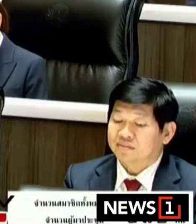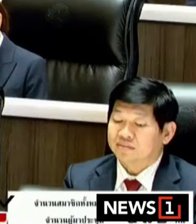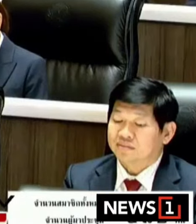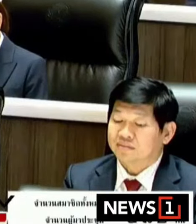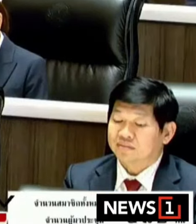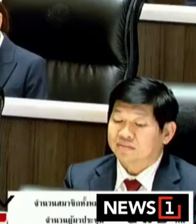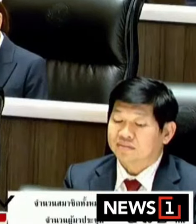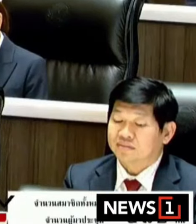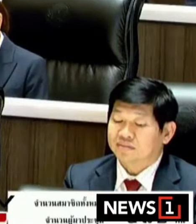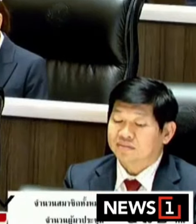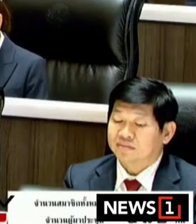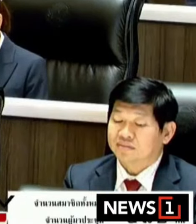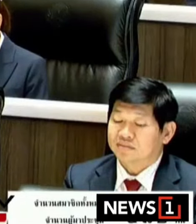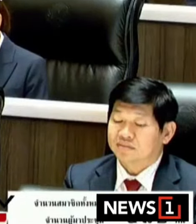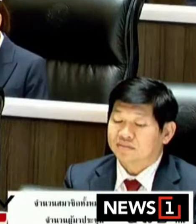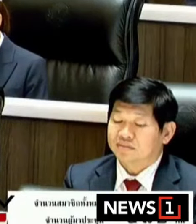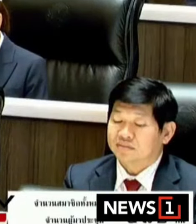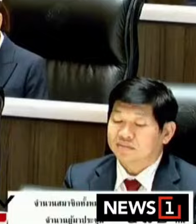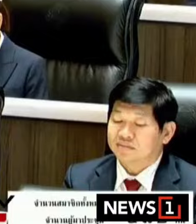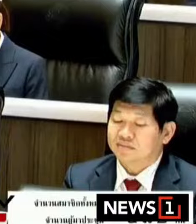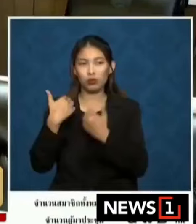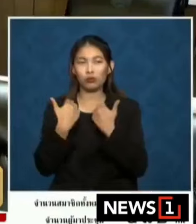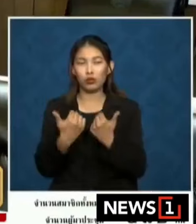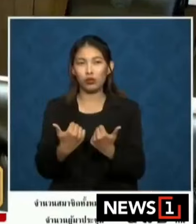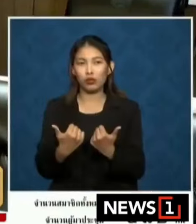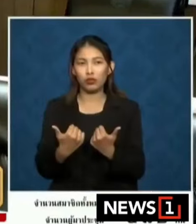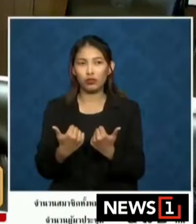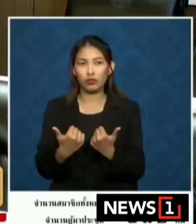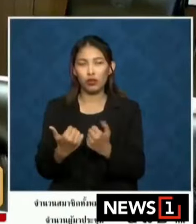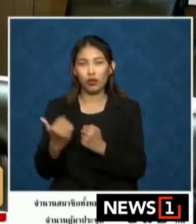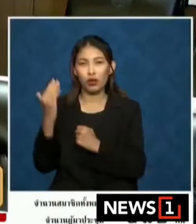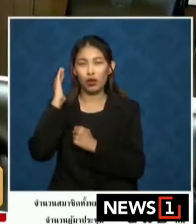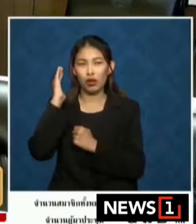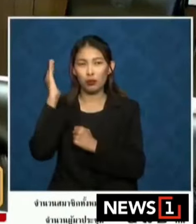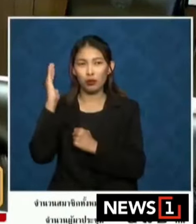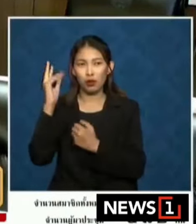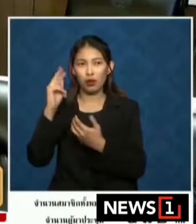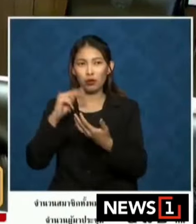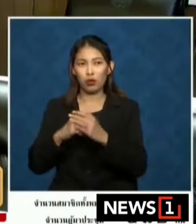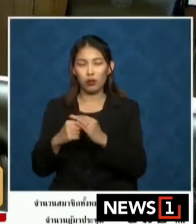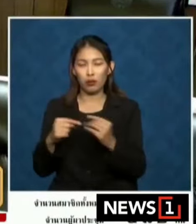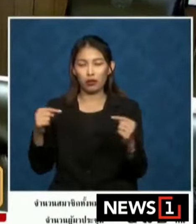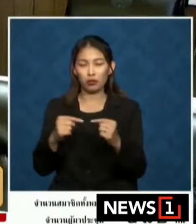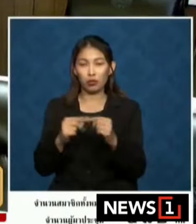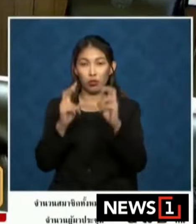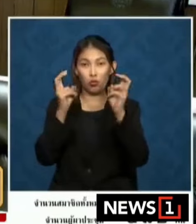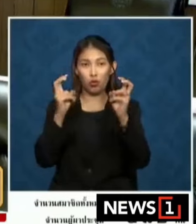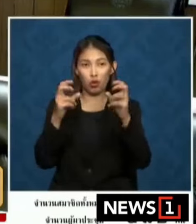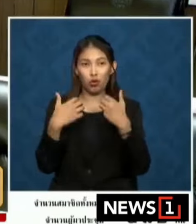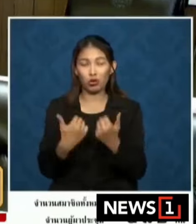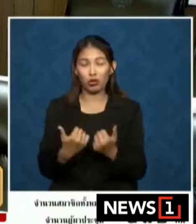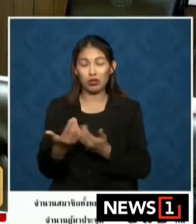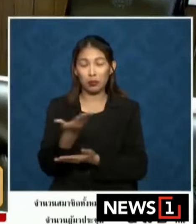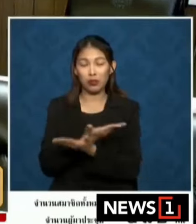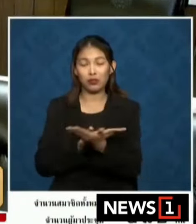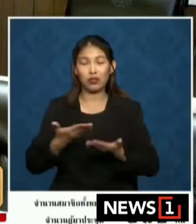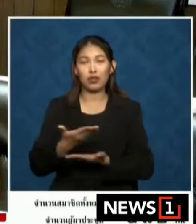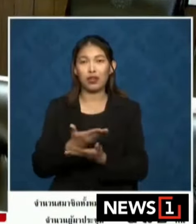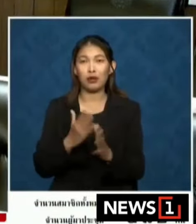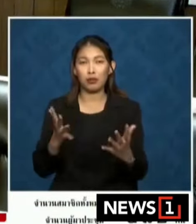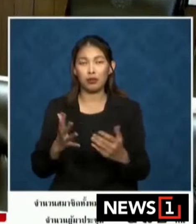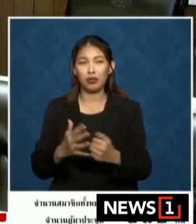ถือว่าเป็นหนึ่งเดียวของกรุงเทพฯที่สอดแทรกก้าวไกลเข้ามาได้นะคะคุณคุณธีรรัตน์เนี่ยเป็นหนึ่งในคนที่